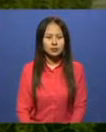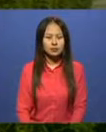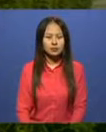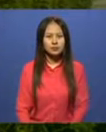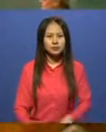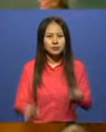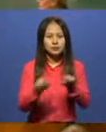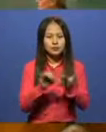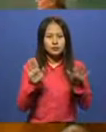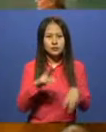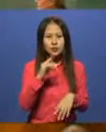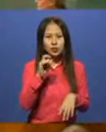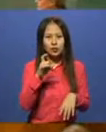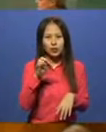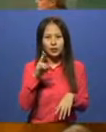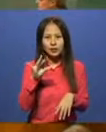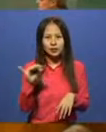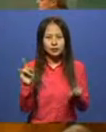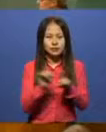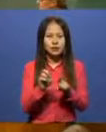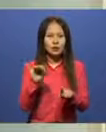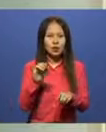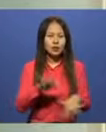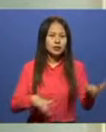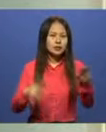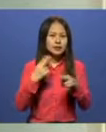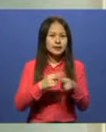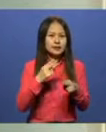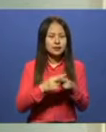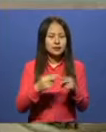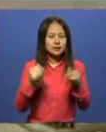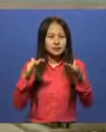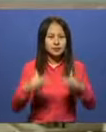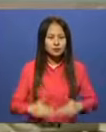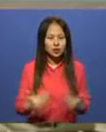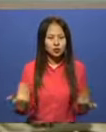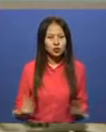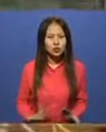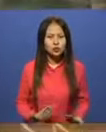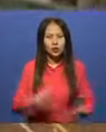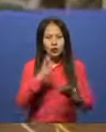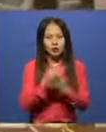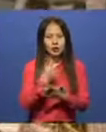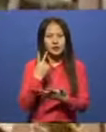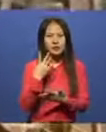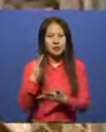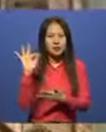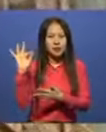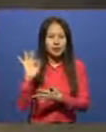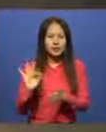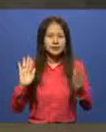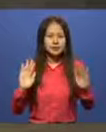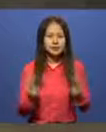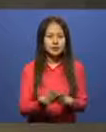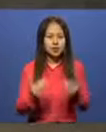Австралиялық қазынашы Джон Хоккидің айтуынша, тау-кен өнімінің құны құлдырап, салдарынан саладағы тұрақты табыс 25%-ға қысқарды. Сонымен